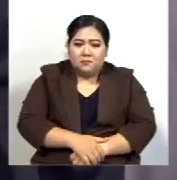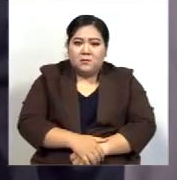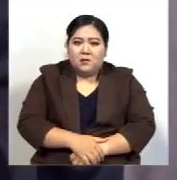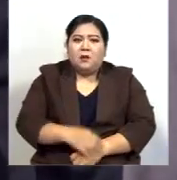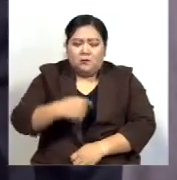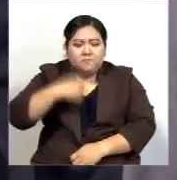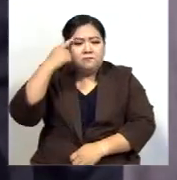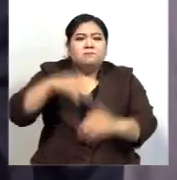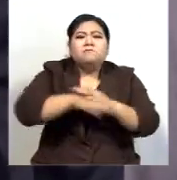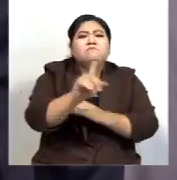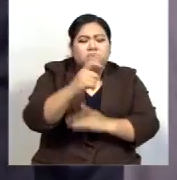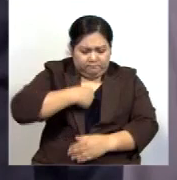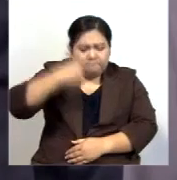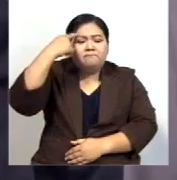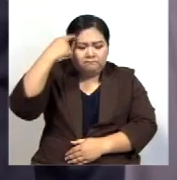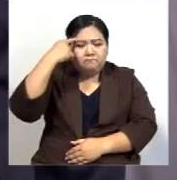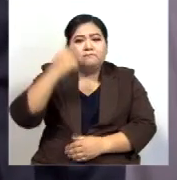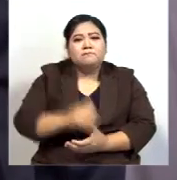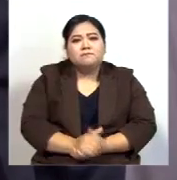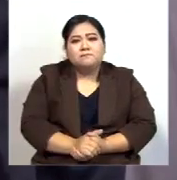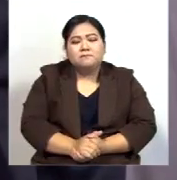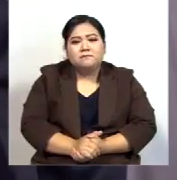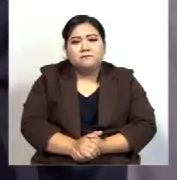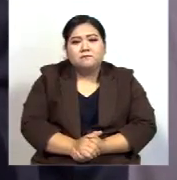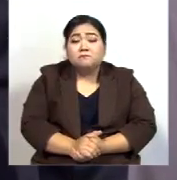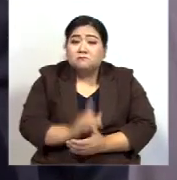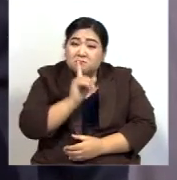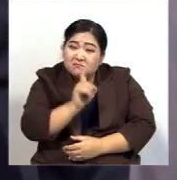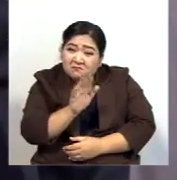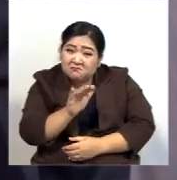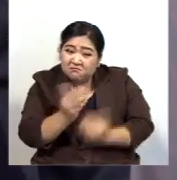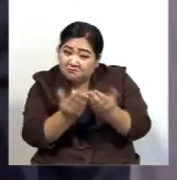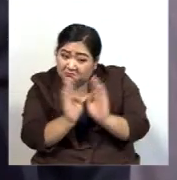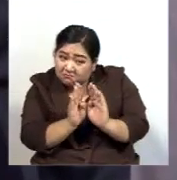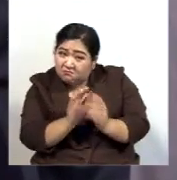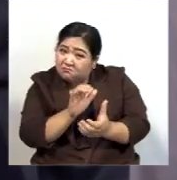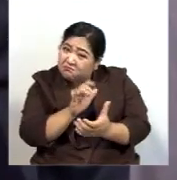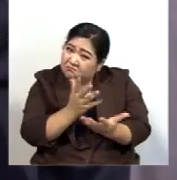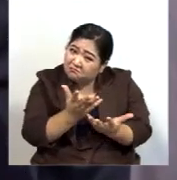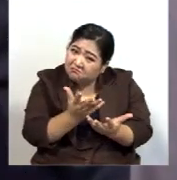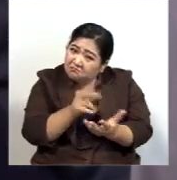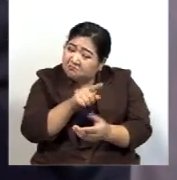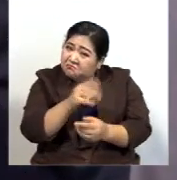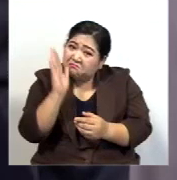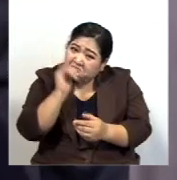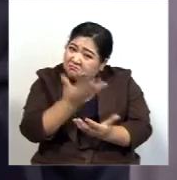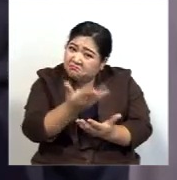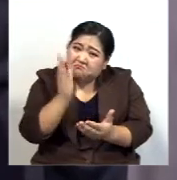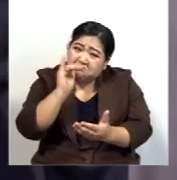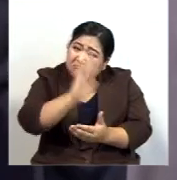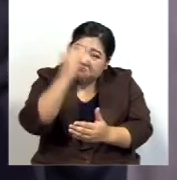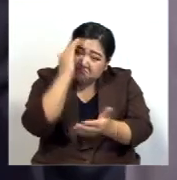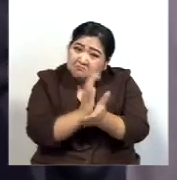าเขาหนีไม่พ้นครับ อย่างเรื่องนี้ไม่ได้เกี่ยวข้องกับครอบครัวพ่อที่เป็นตำรวจ